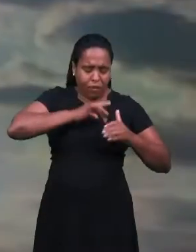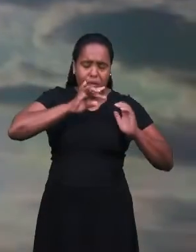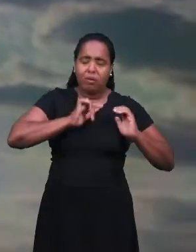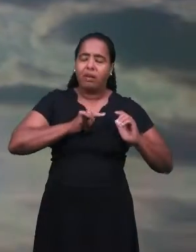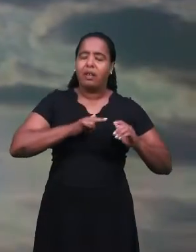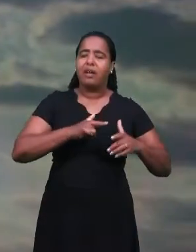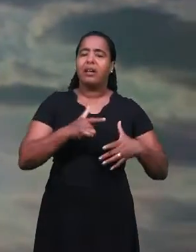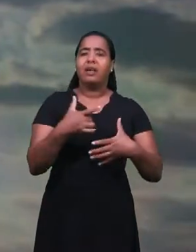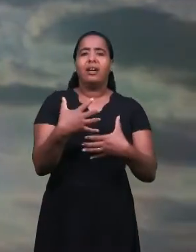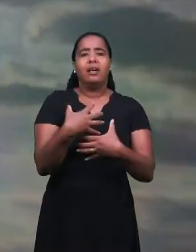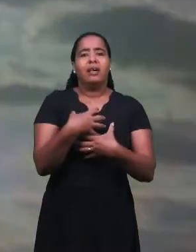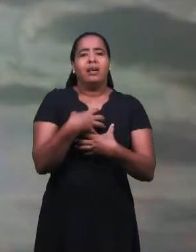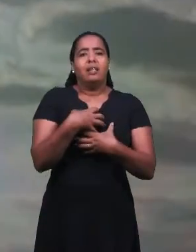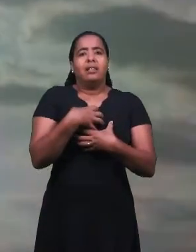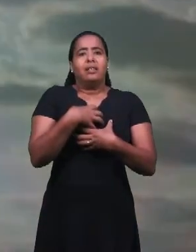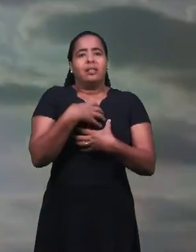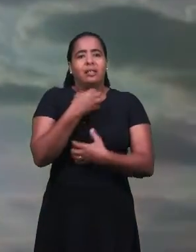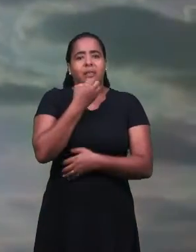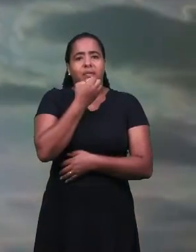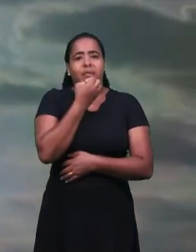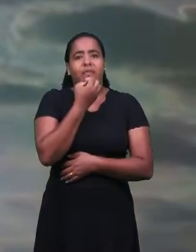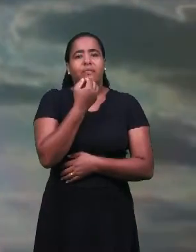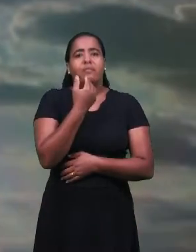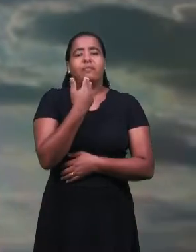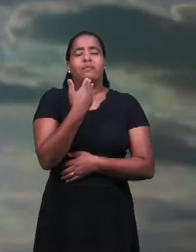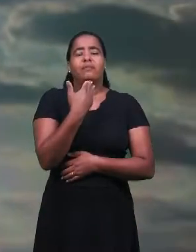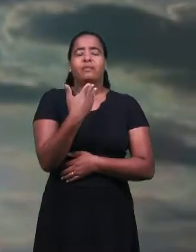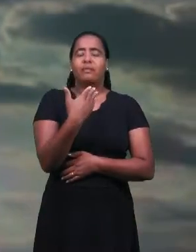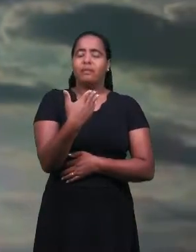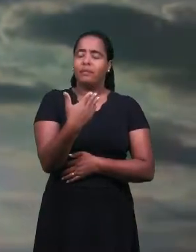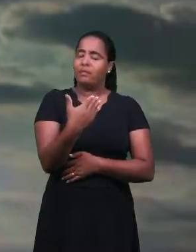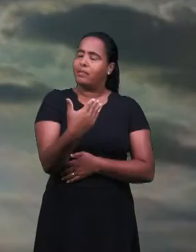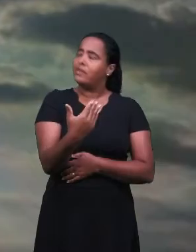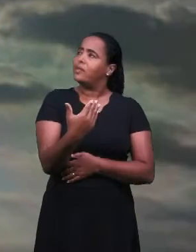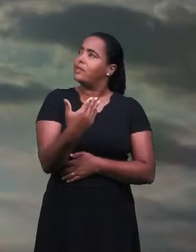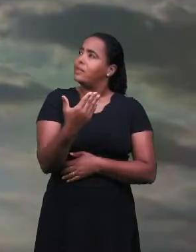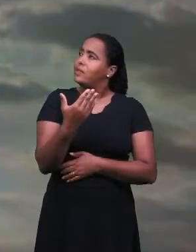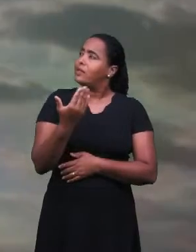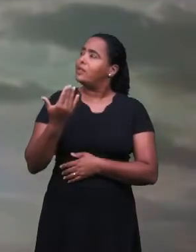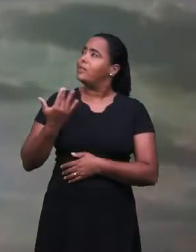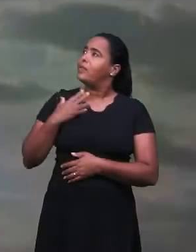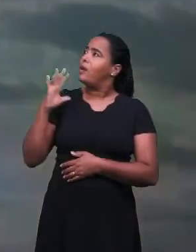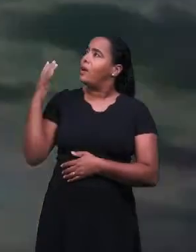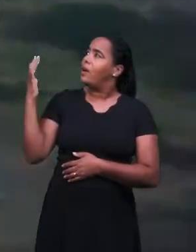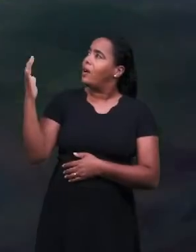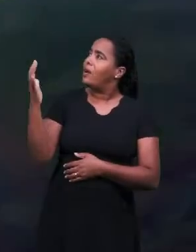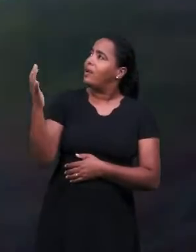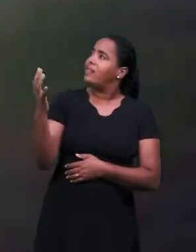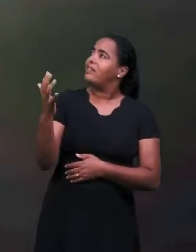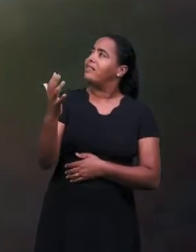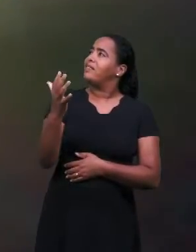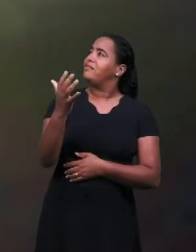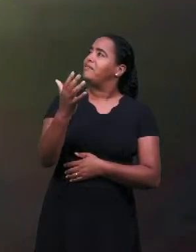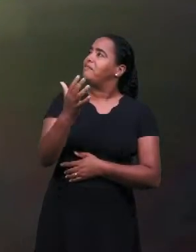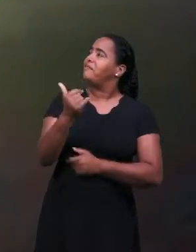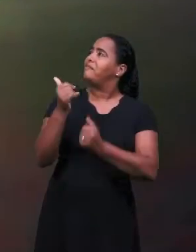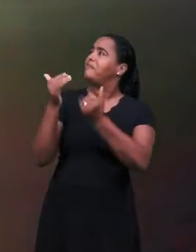бесконечное благо. Тебе я поклоняюсь и всегда